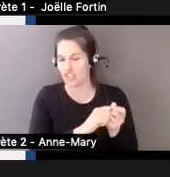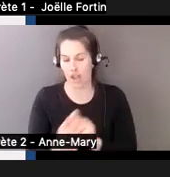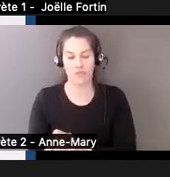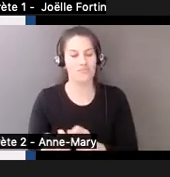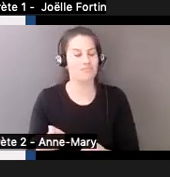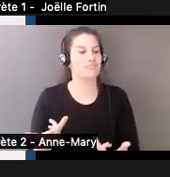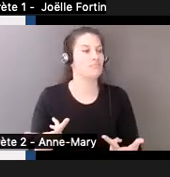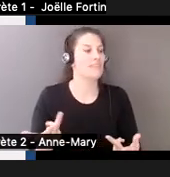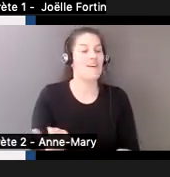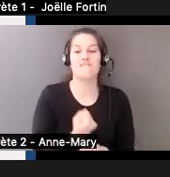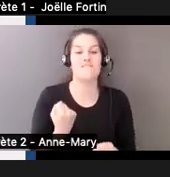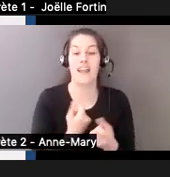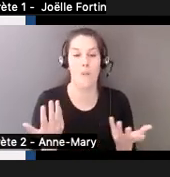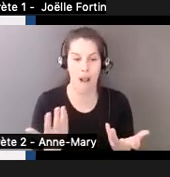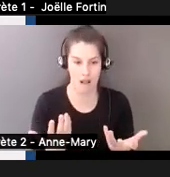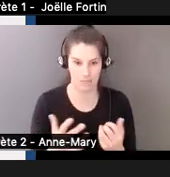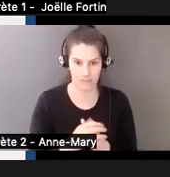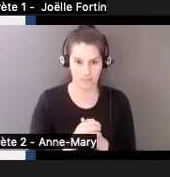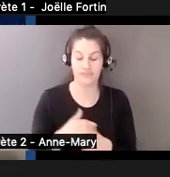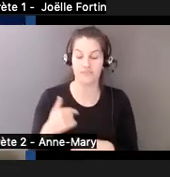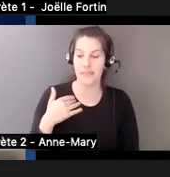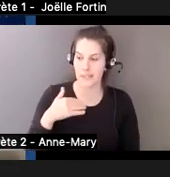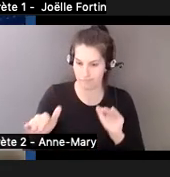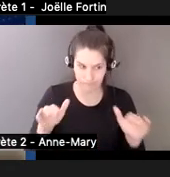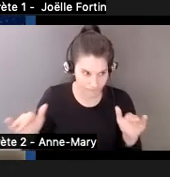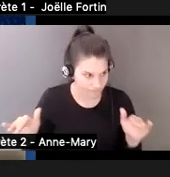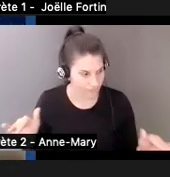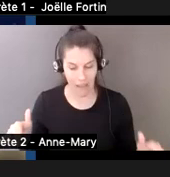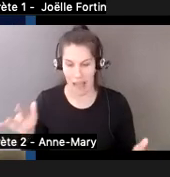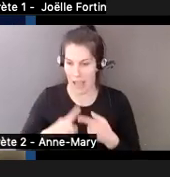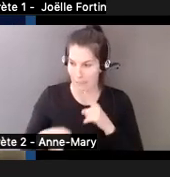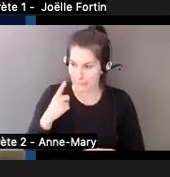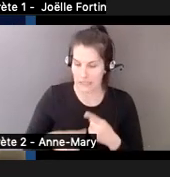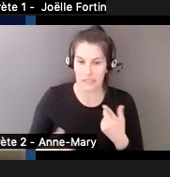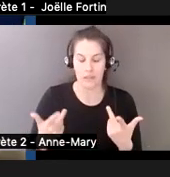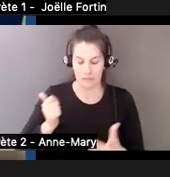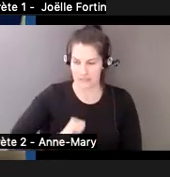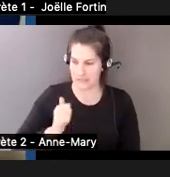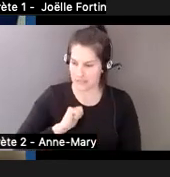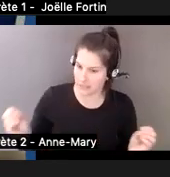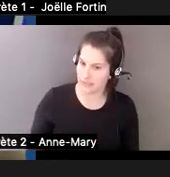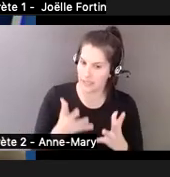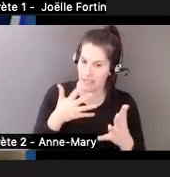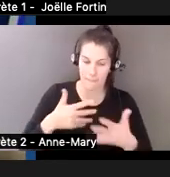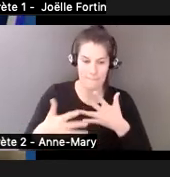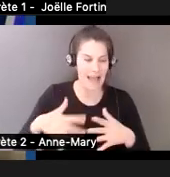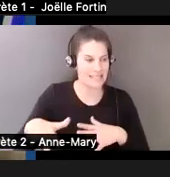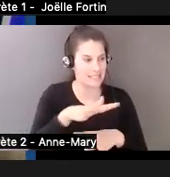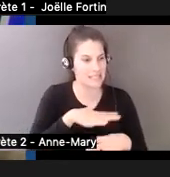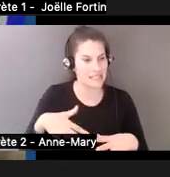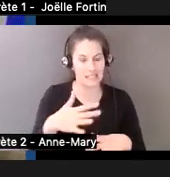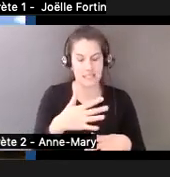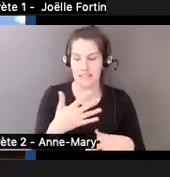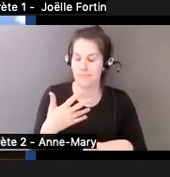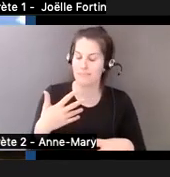a interpeller nos amis en disant voilà, on va essayer de créer un lieu, pas un lieu, une